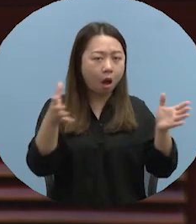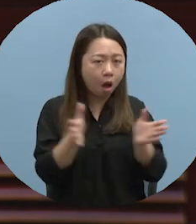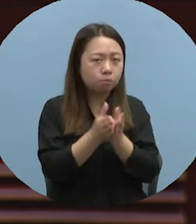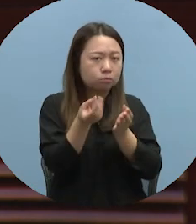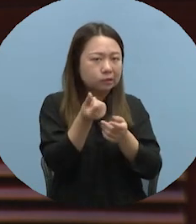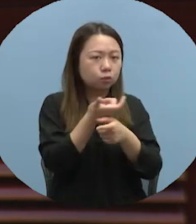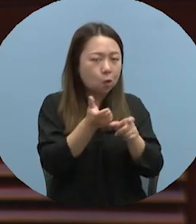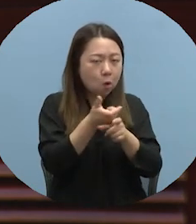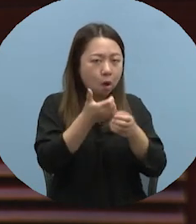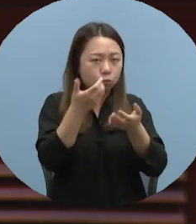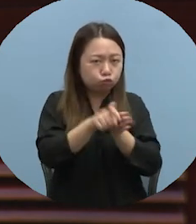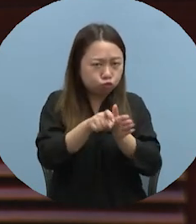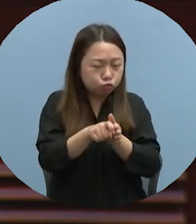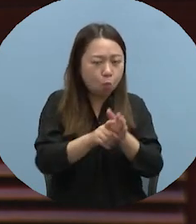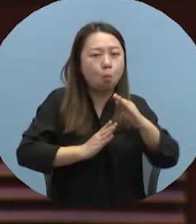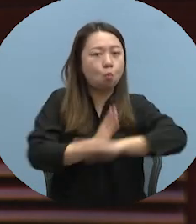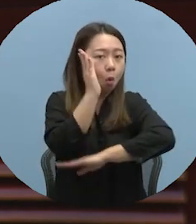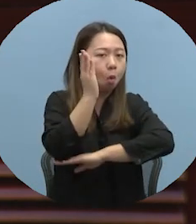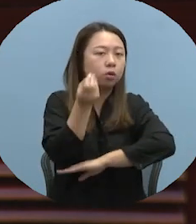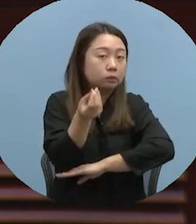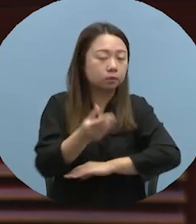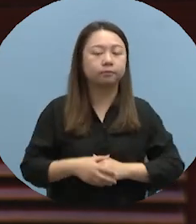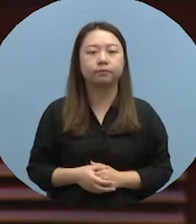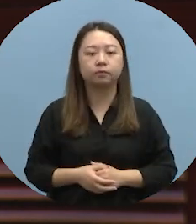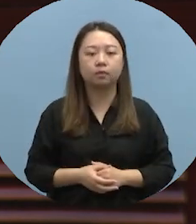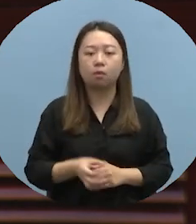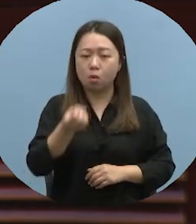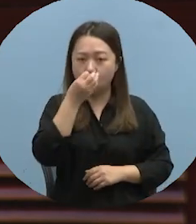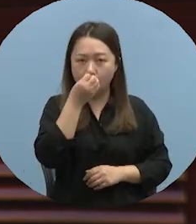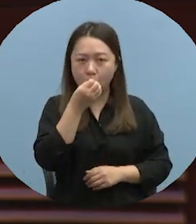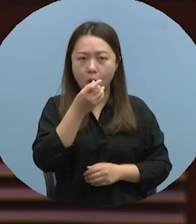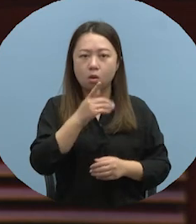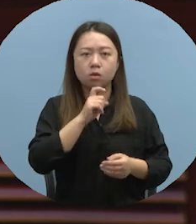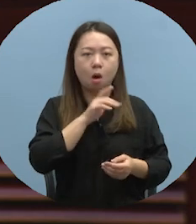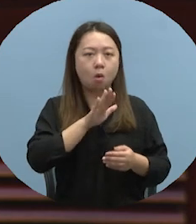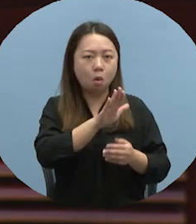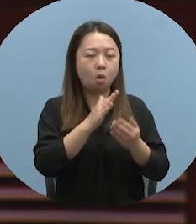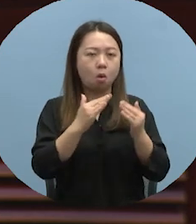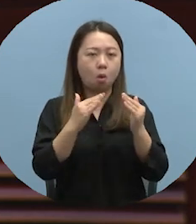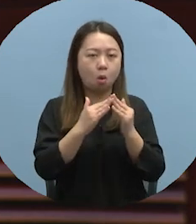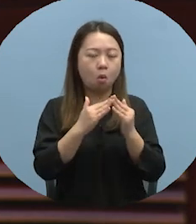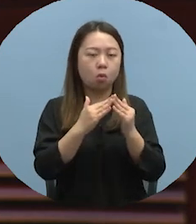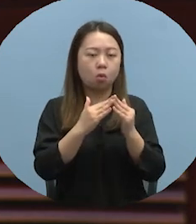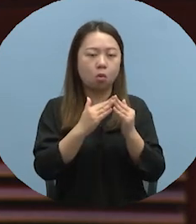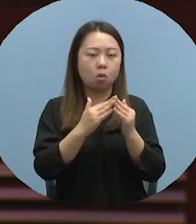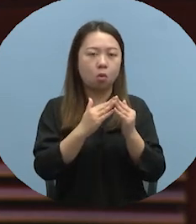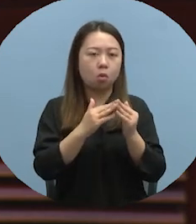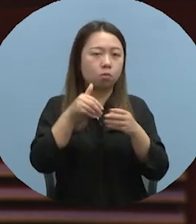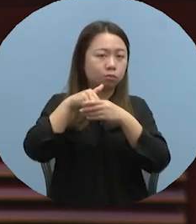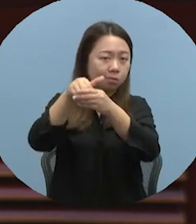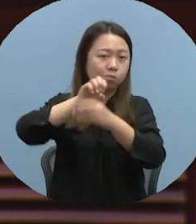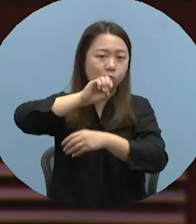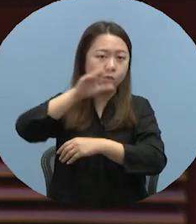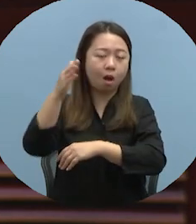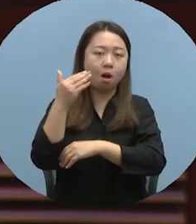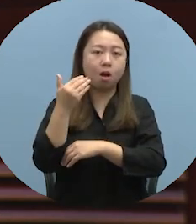產淨值係超越咗限額，喺香港擁有住宅物業，選擇唔作出申報或